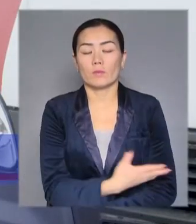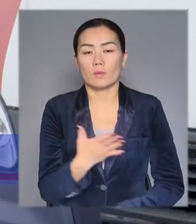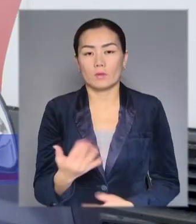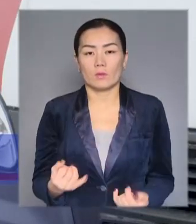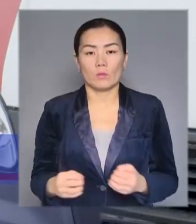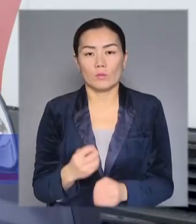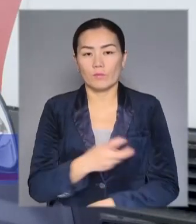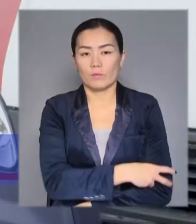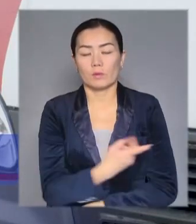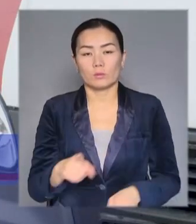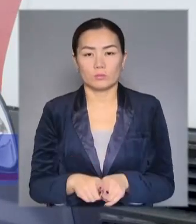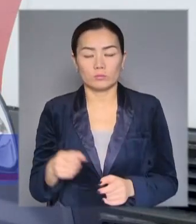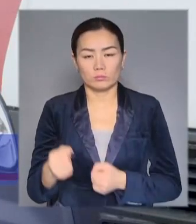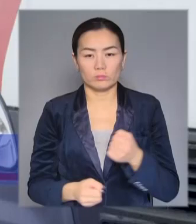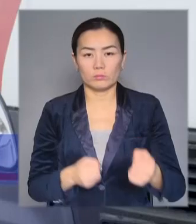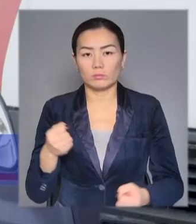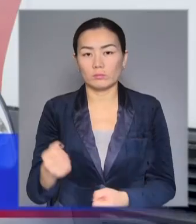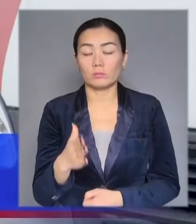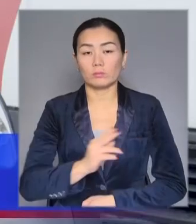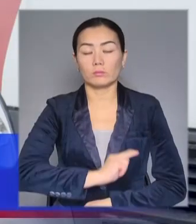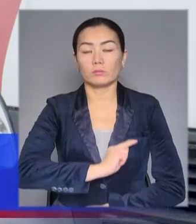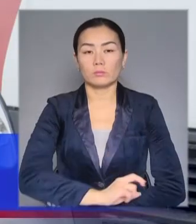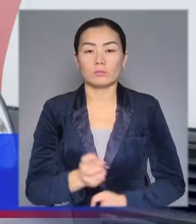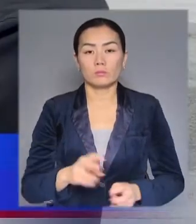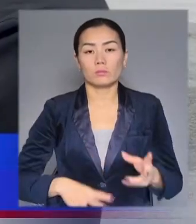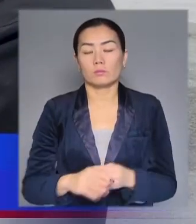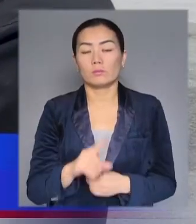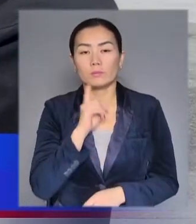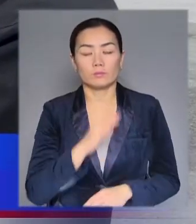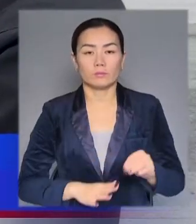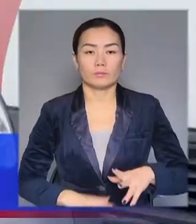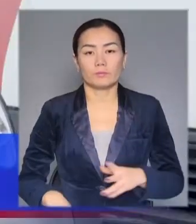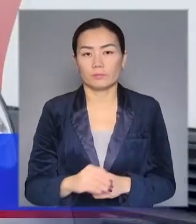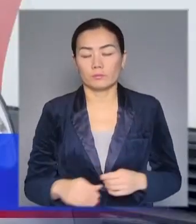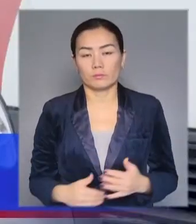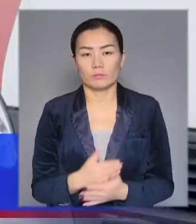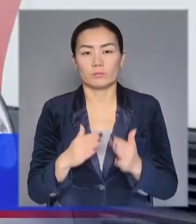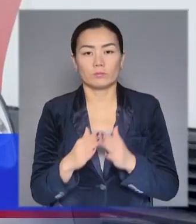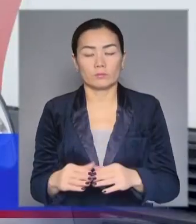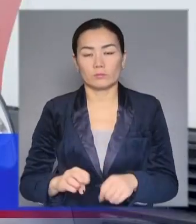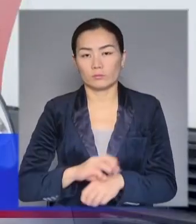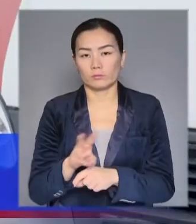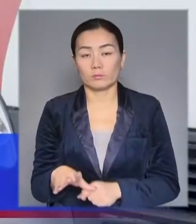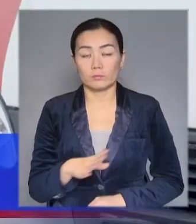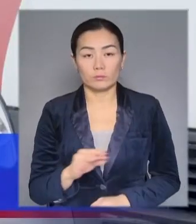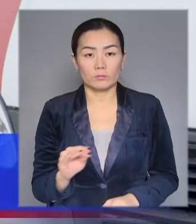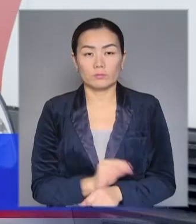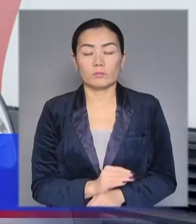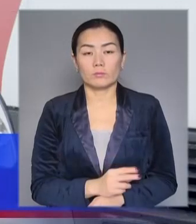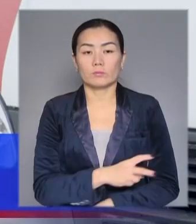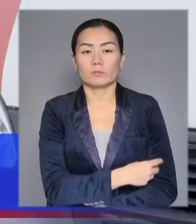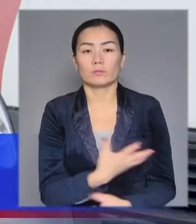ол дәрігерлерді жабамыз деген үміттеміз. Енді келген дәрігерлер жас мамандарға жаңа үймен қамтамасыз етіліп отыр. Тағы да